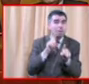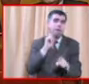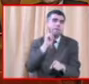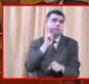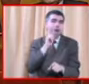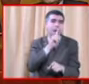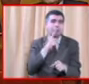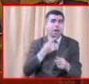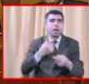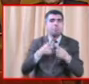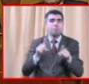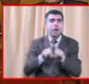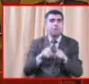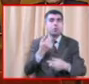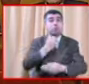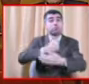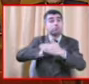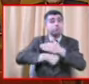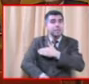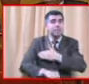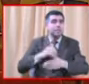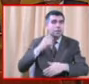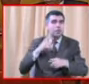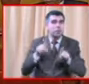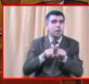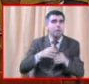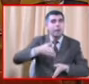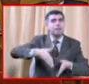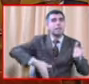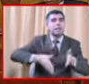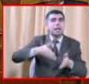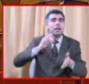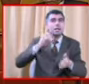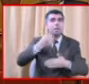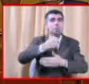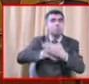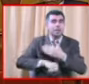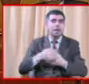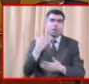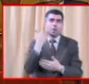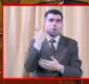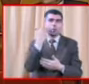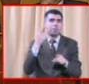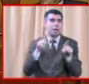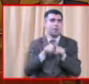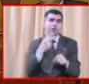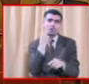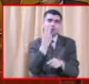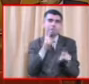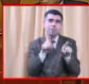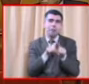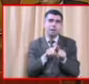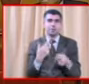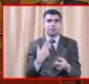وكيولدوا في الكولوار، وعيب علينا حنا في هذه الألفية الثالثة وكنشوفوا هذه الحالة. زيد السيد الوزير، حنا ما غاديش نقول لك حنا